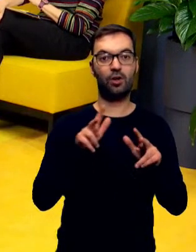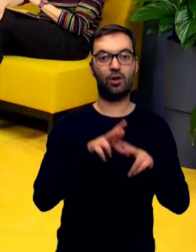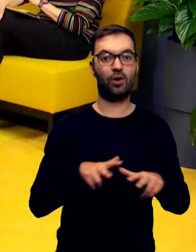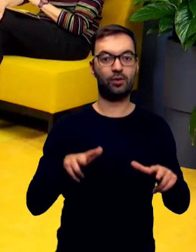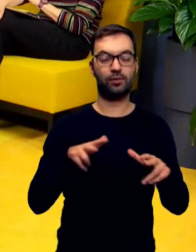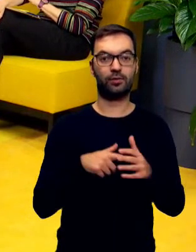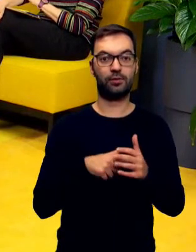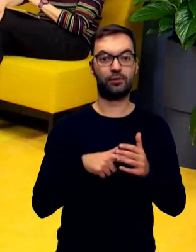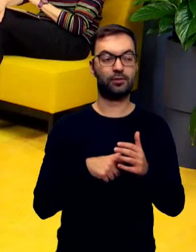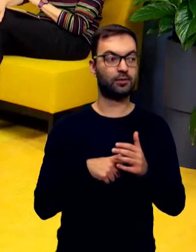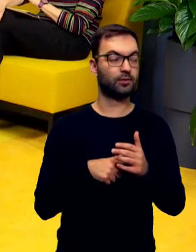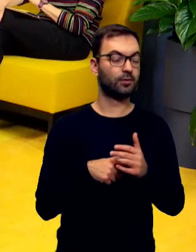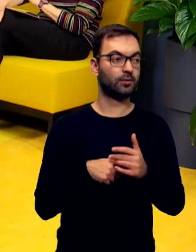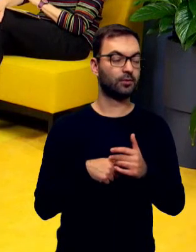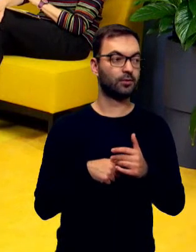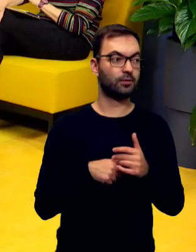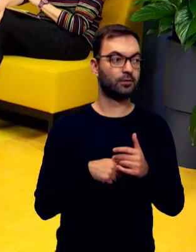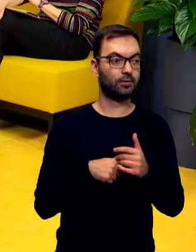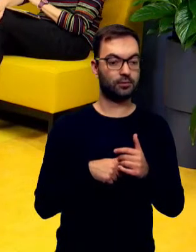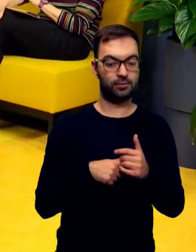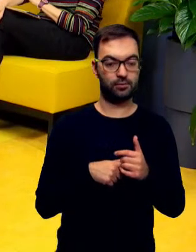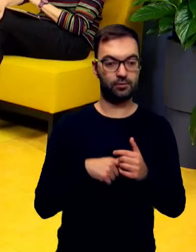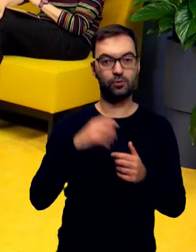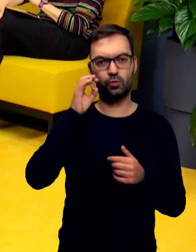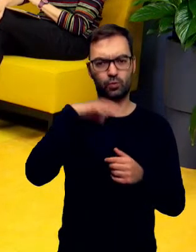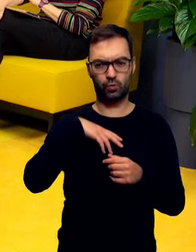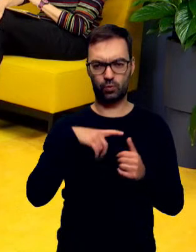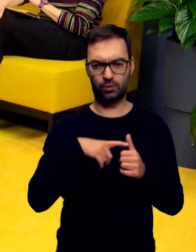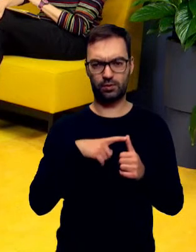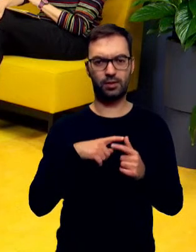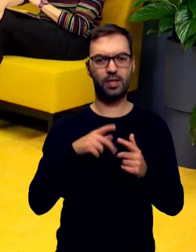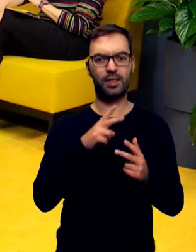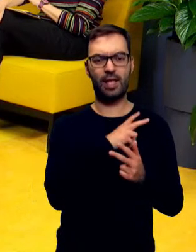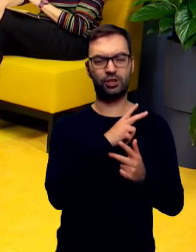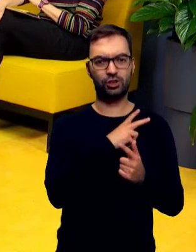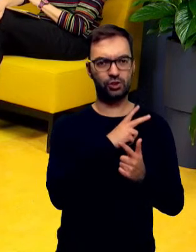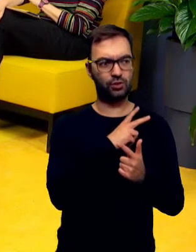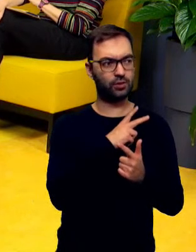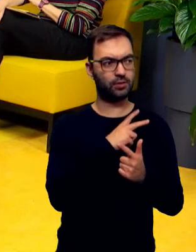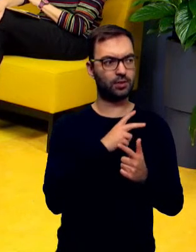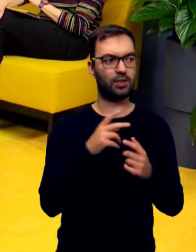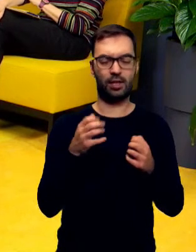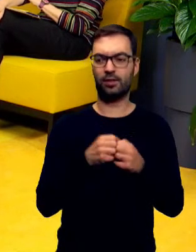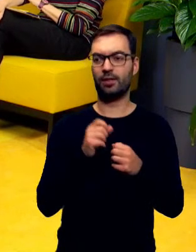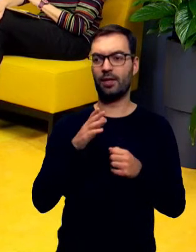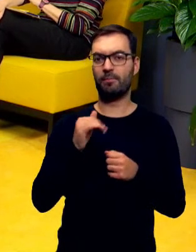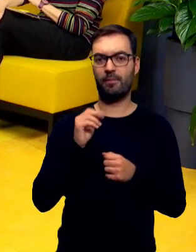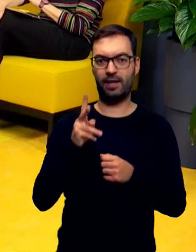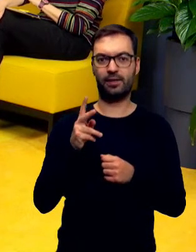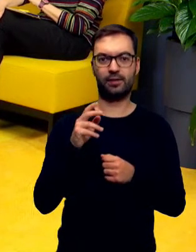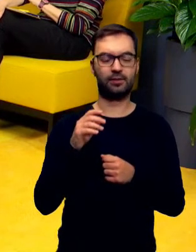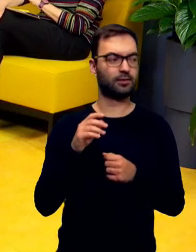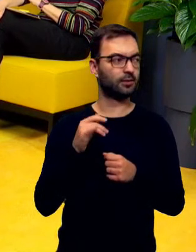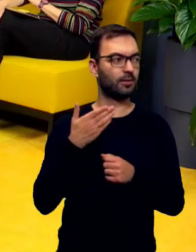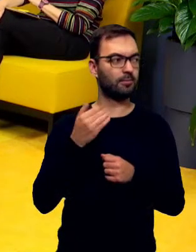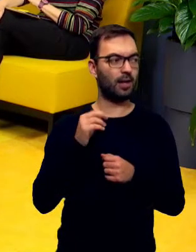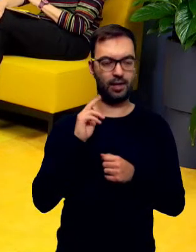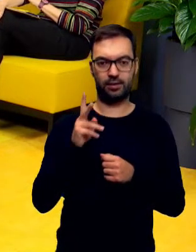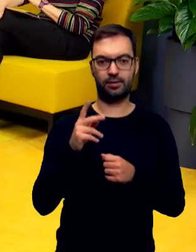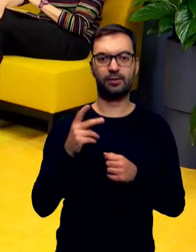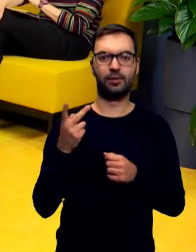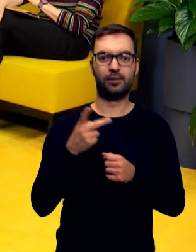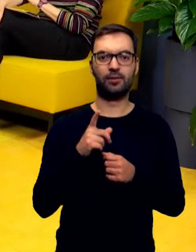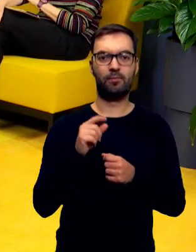rodzinami, z córką, tak, i narzeczoną ratowników. Bartka i Marka,